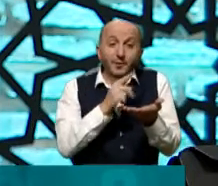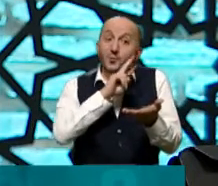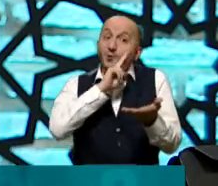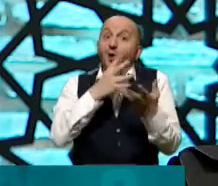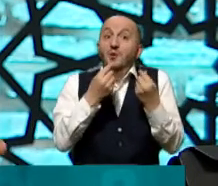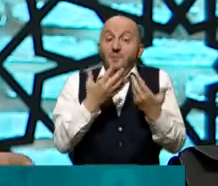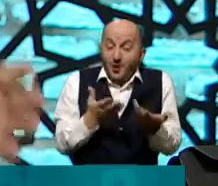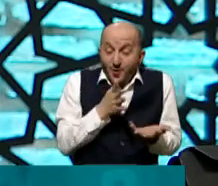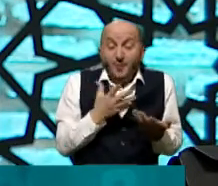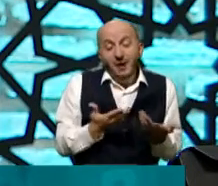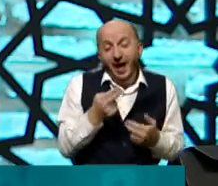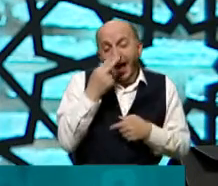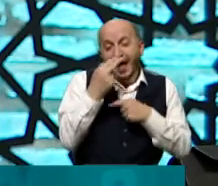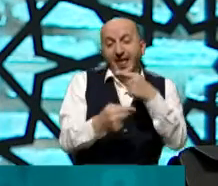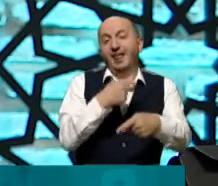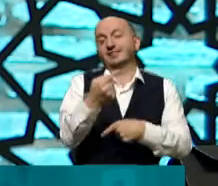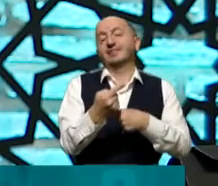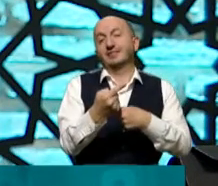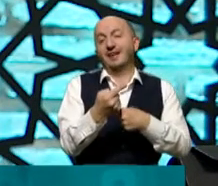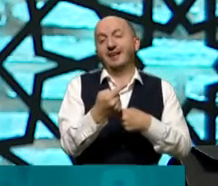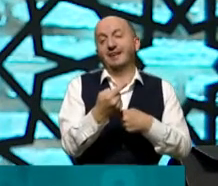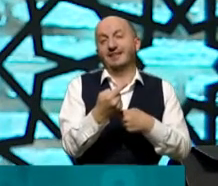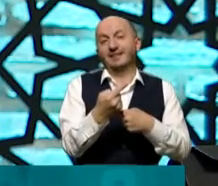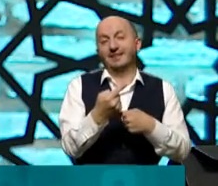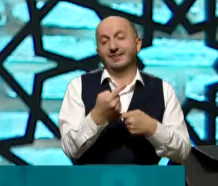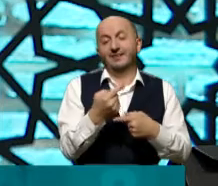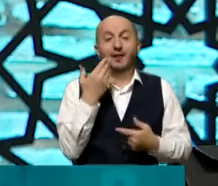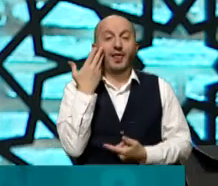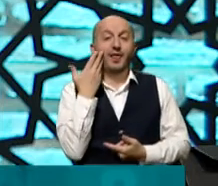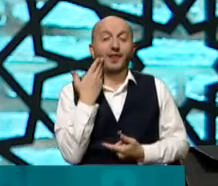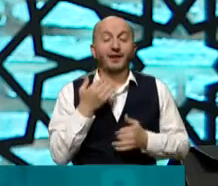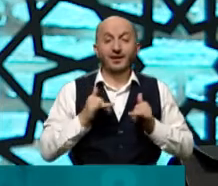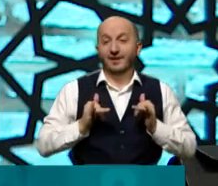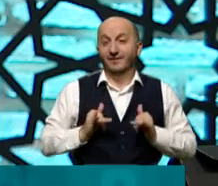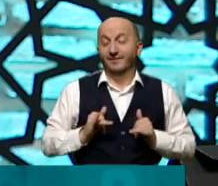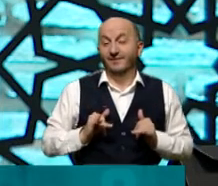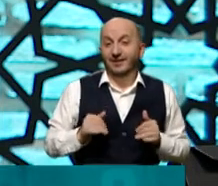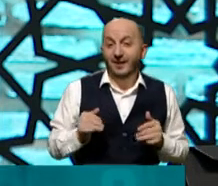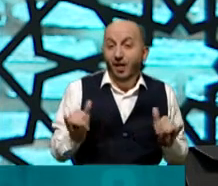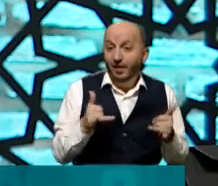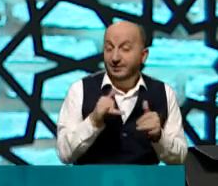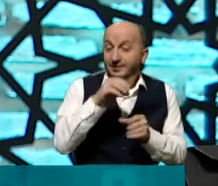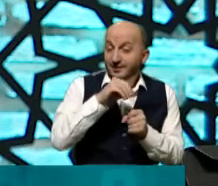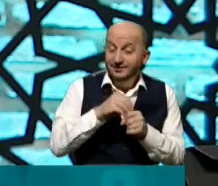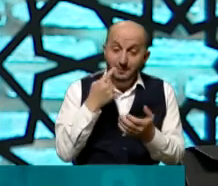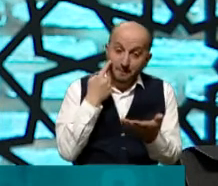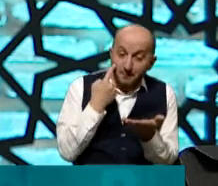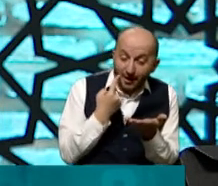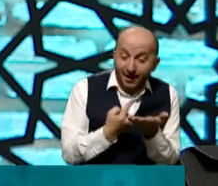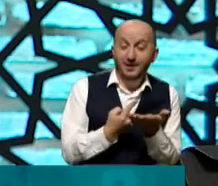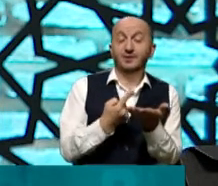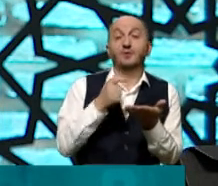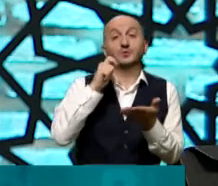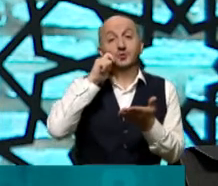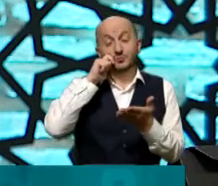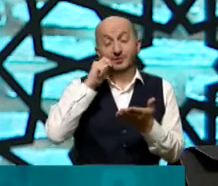biliyorum ama adet yerini bulsun canım. Biraz da böyle keyfimiz yerine gelsin falan diye baktırma durumu olabilir mi bir Müslümanın?